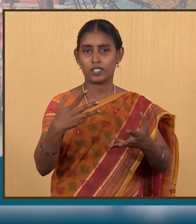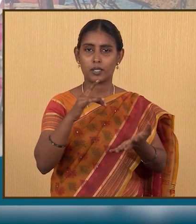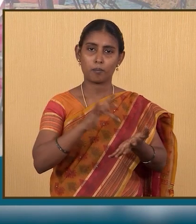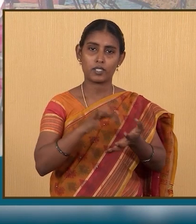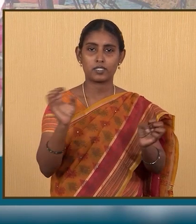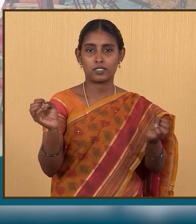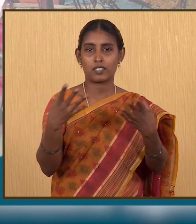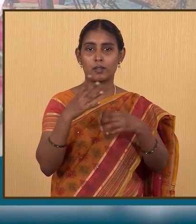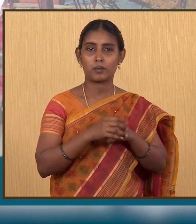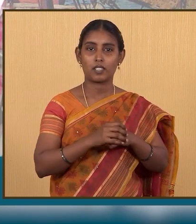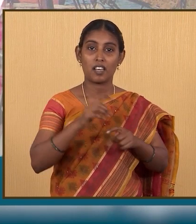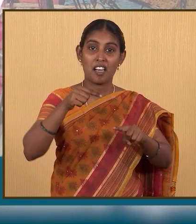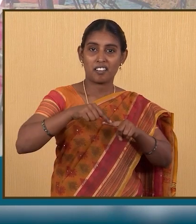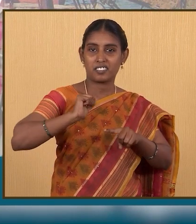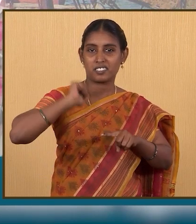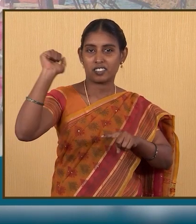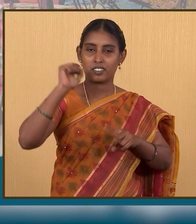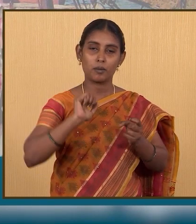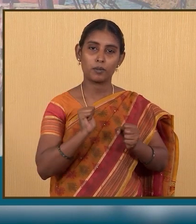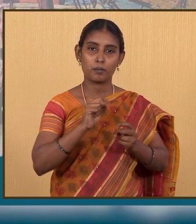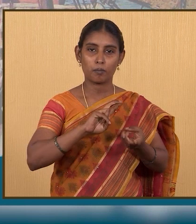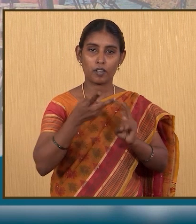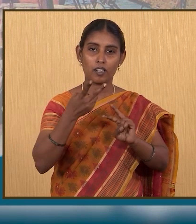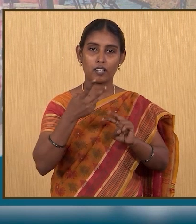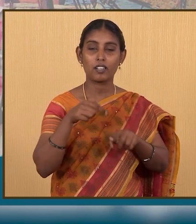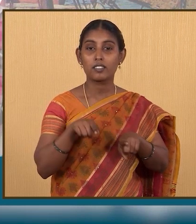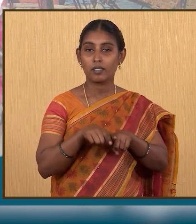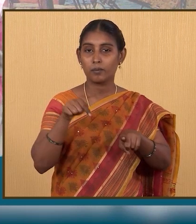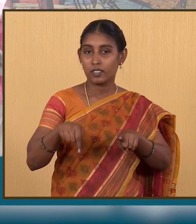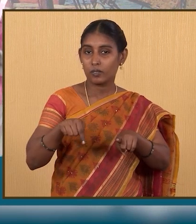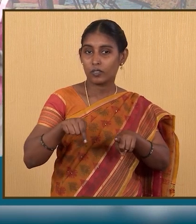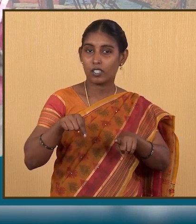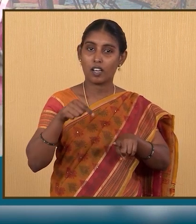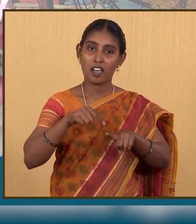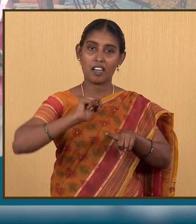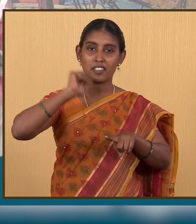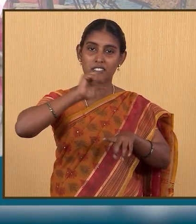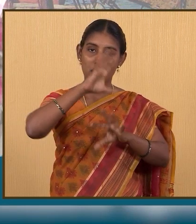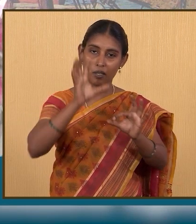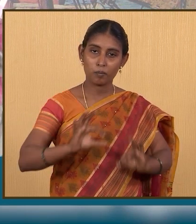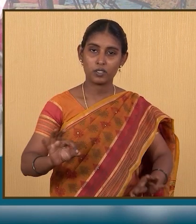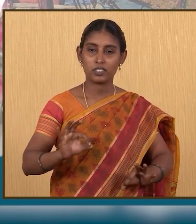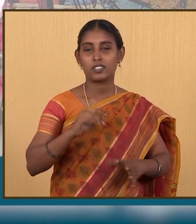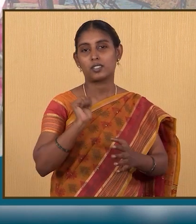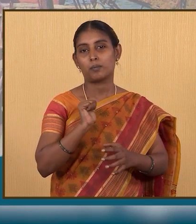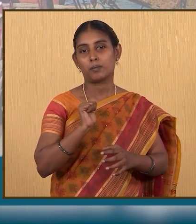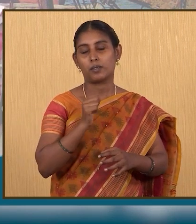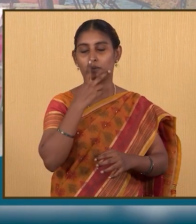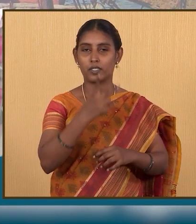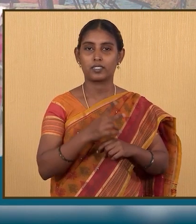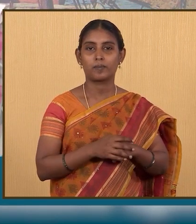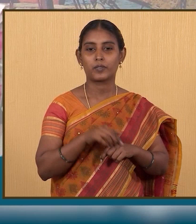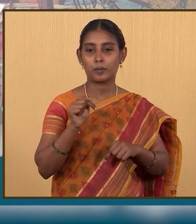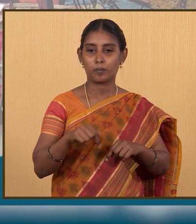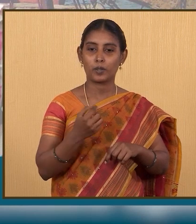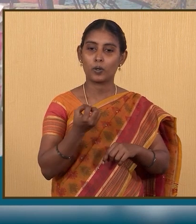ஏற்படுத்தினாங்க, அரசியல் சக்தியை எப்படி மாறினாங்க, அவங்களோட ஆட்சி எப்படி முடிவுக்கு வந்தது அப்படிங்கிற வரைக்கும் பார்த்தோம். இப்போ